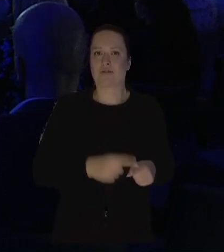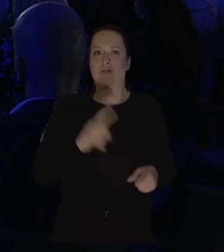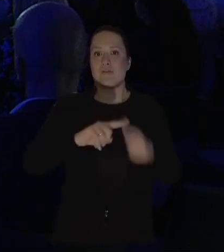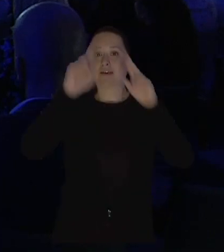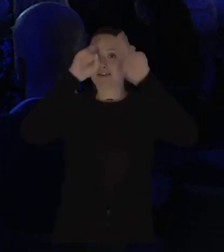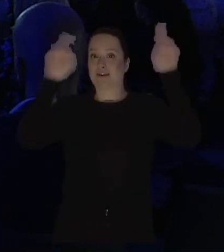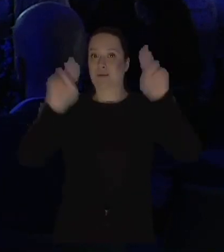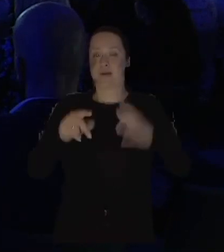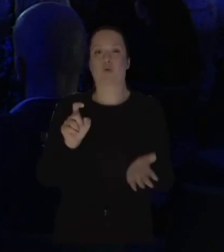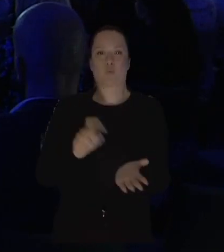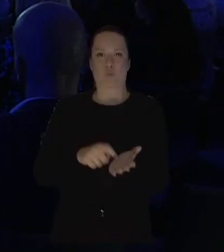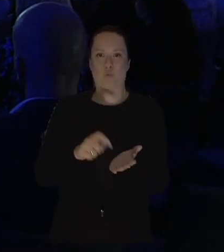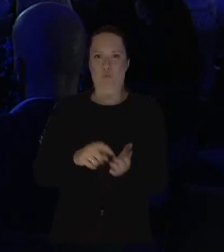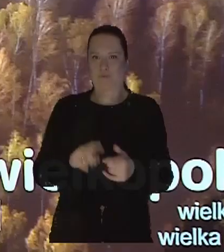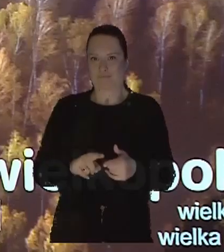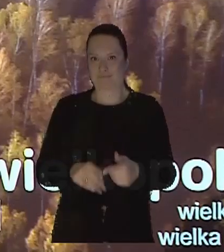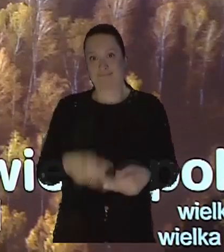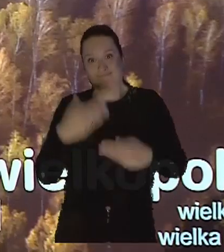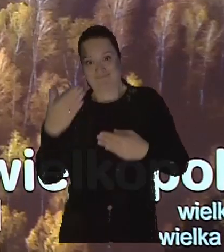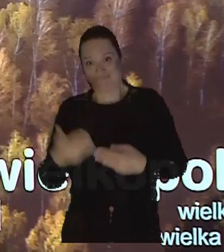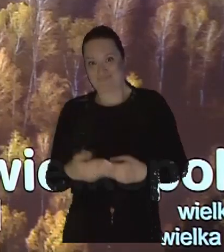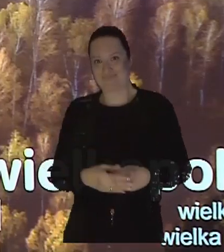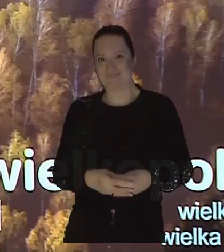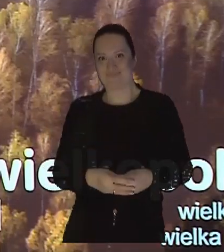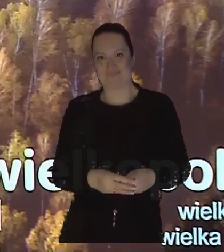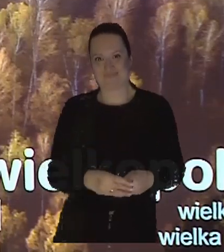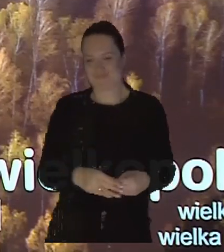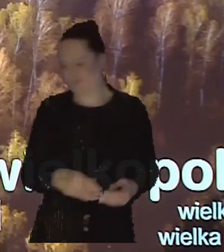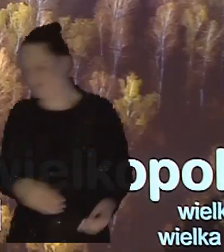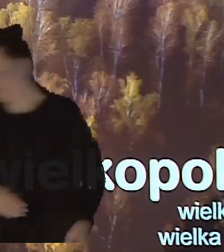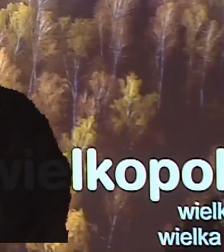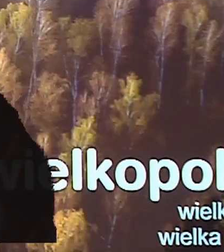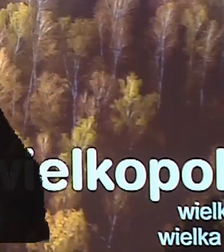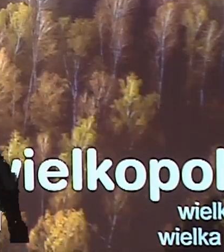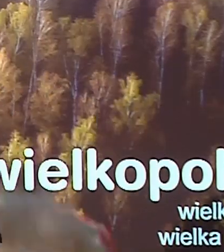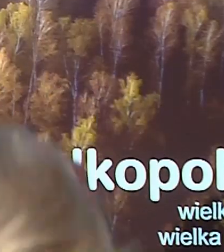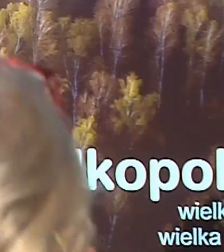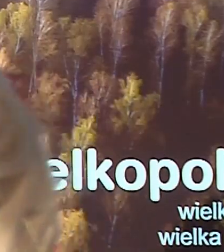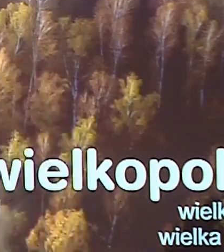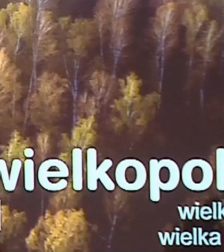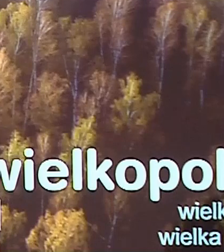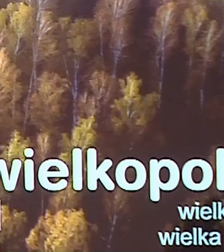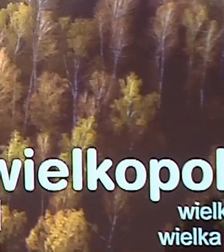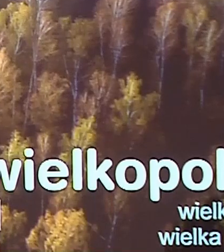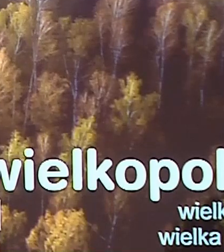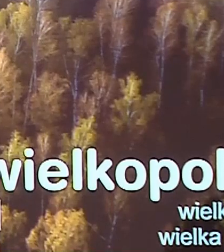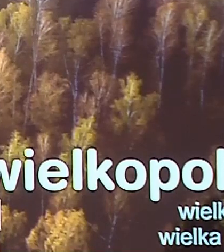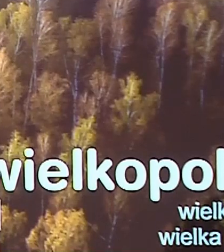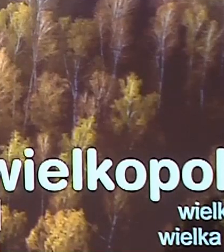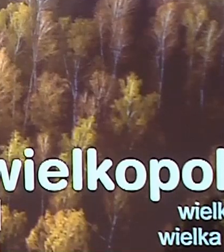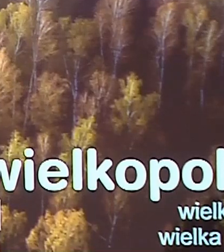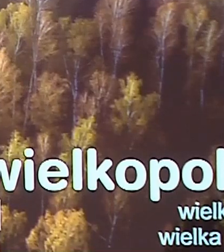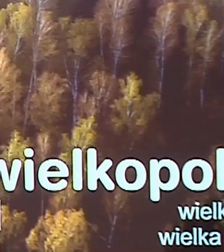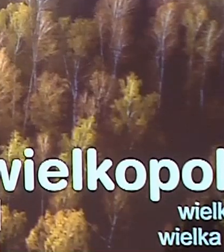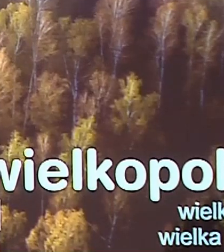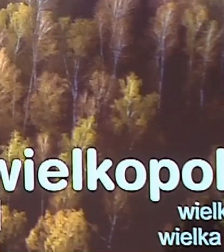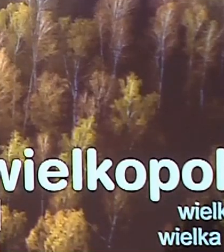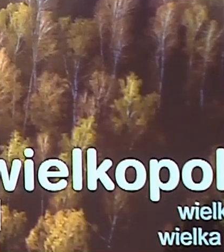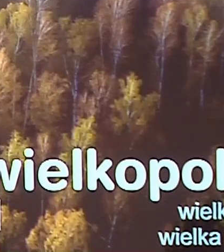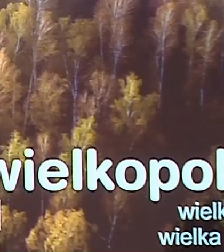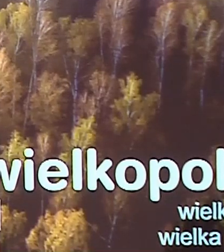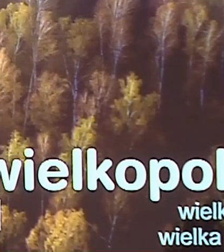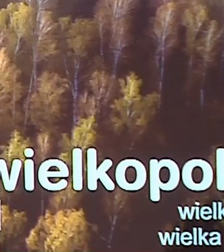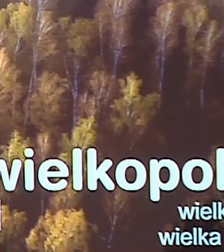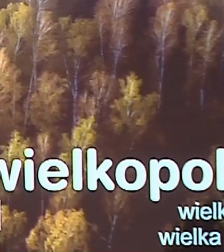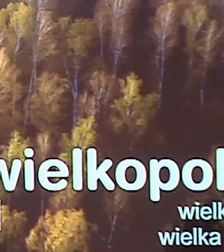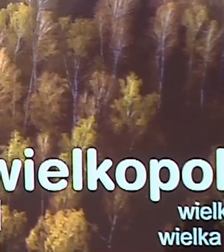Kurniku. No dobrze, przechodzimy do następnego pytania. A jeszcze co robi ten człowiek po lewej stronie? Muszą państwo się